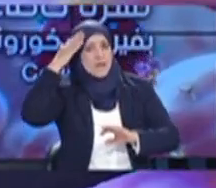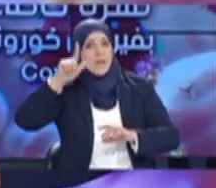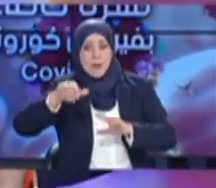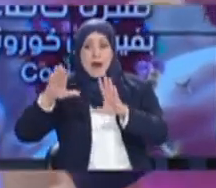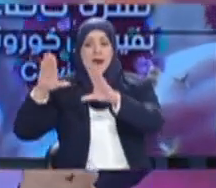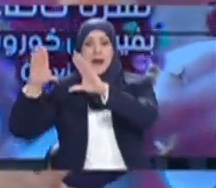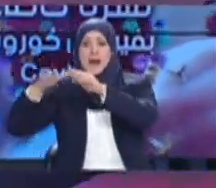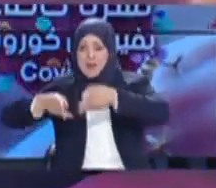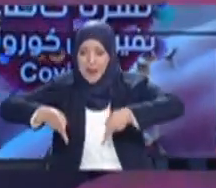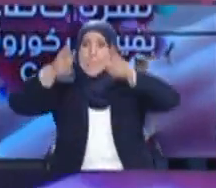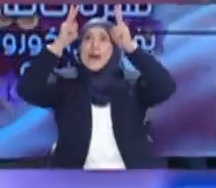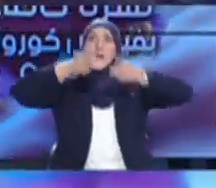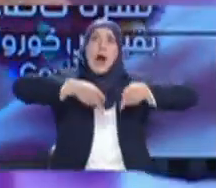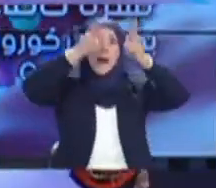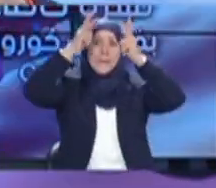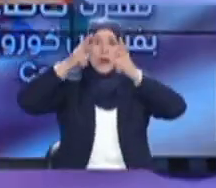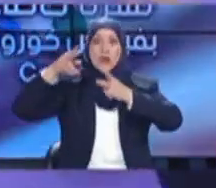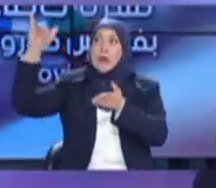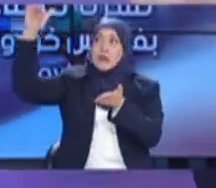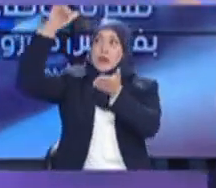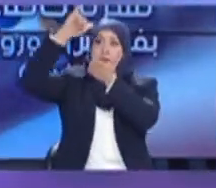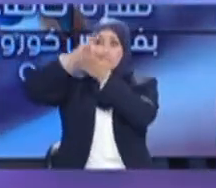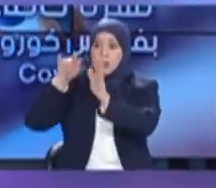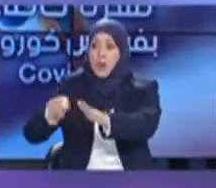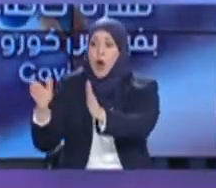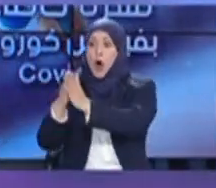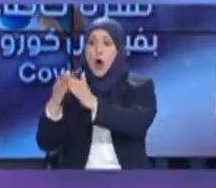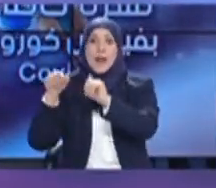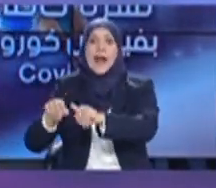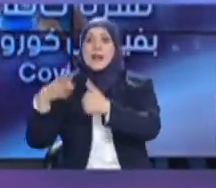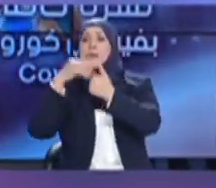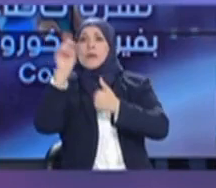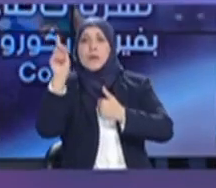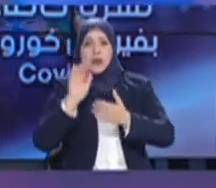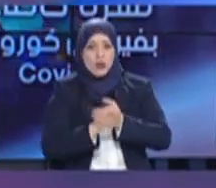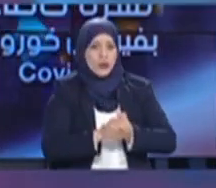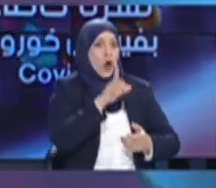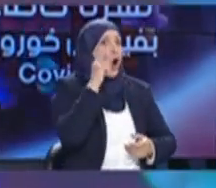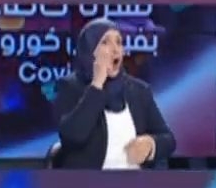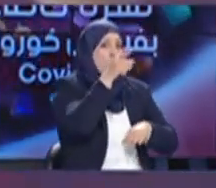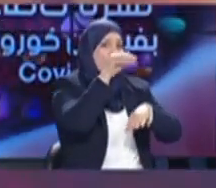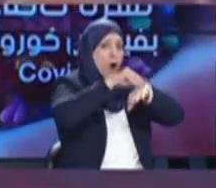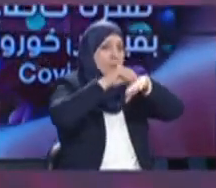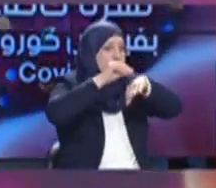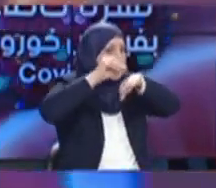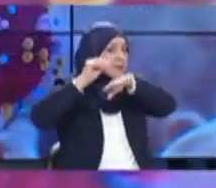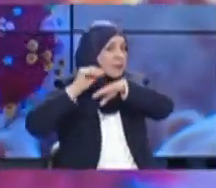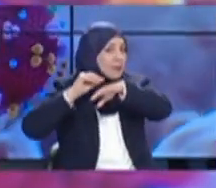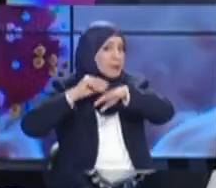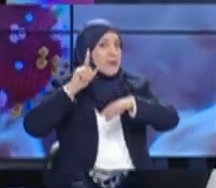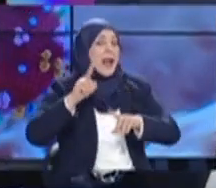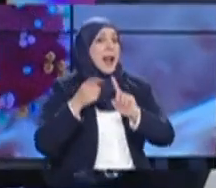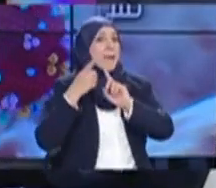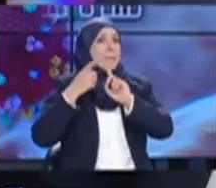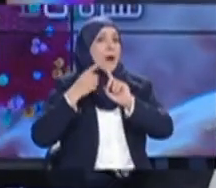زابارتمون وباش تعزلهم اللي جايين من برا ويحطوهم من العائله ويعطيهم كل ما اللي نحب نقوله هو كونه الفائده